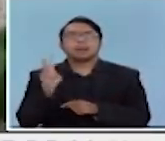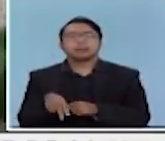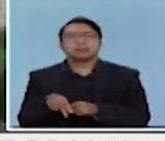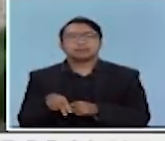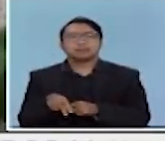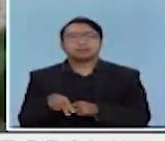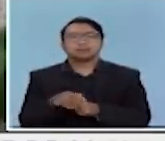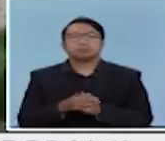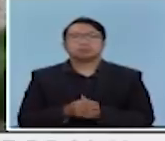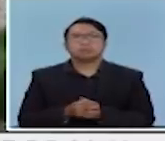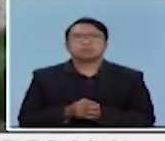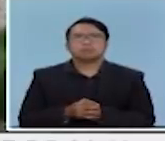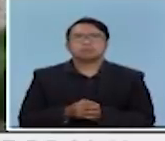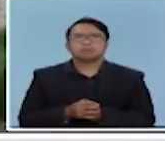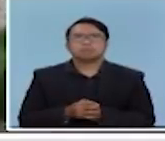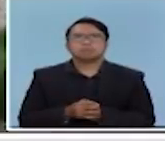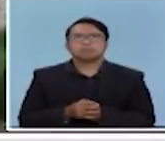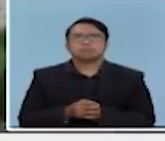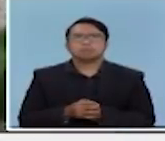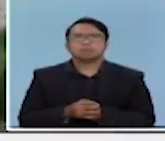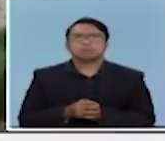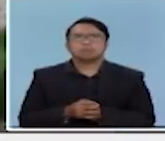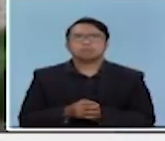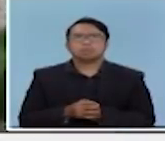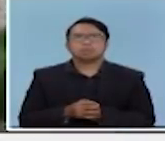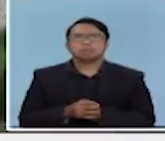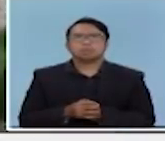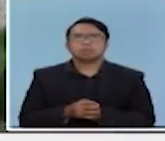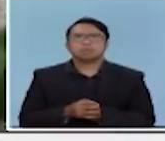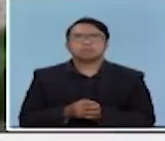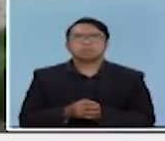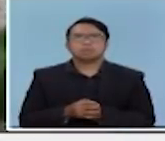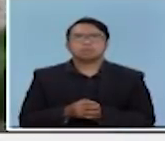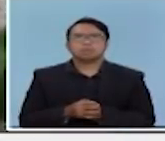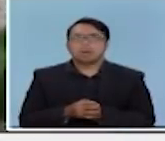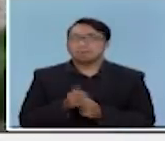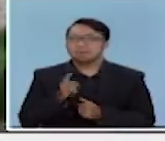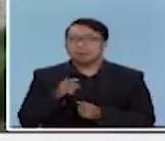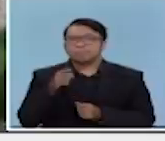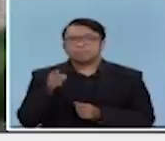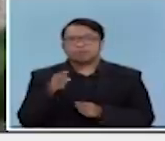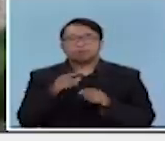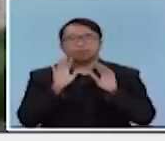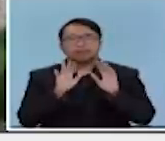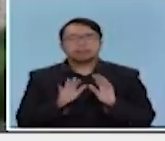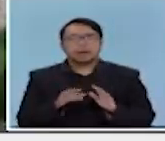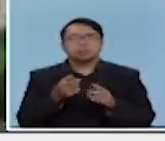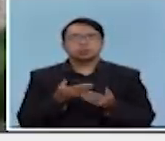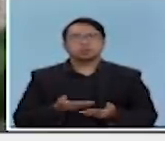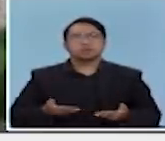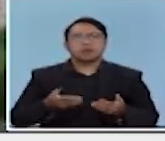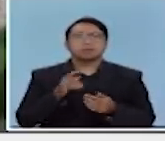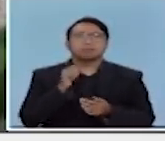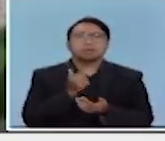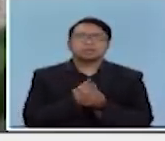bekerjanya platform, mana yang lebih diutamakan, konten penting ataukah konten disukai? Nah,